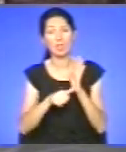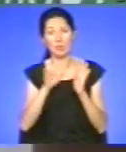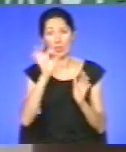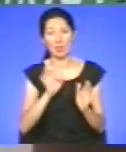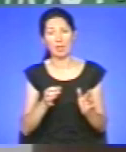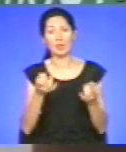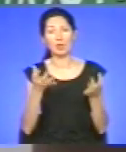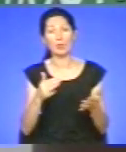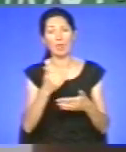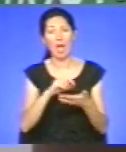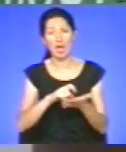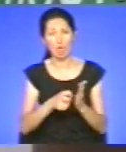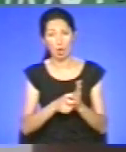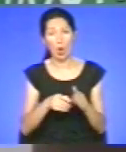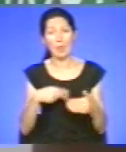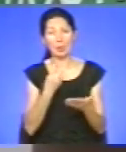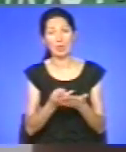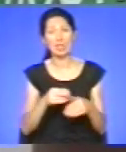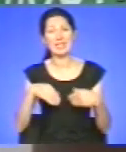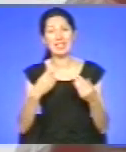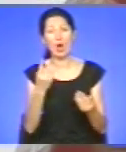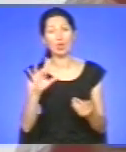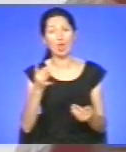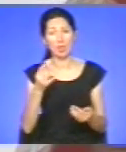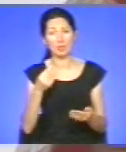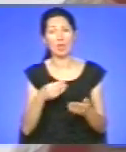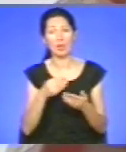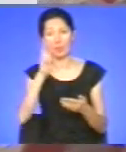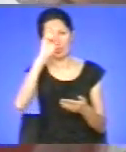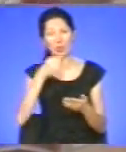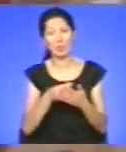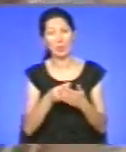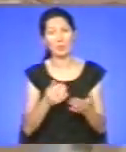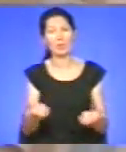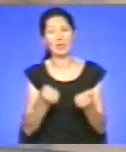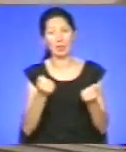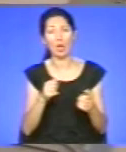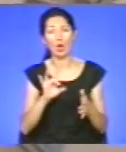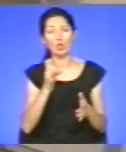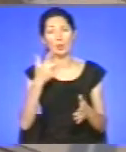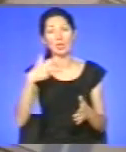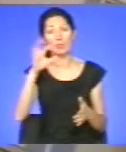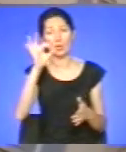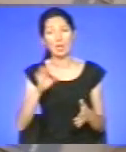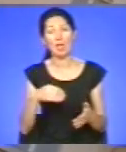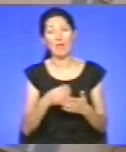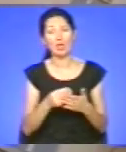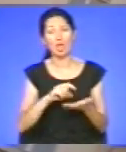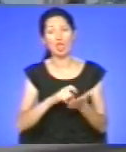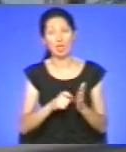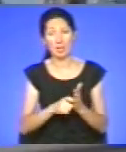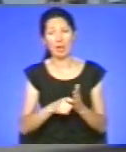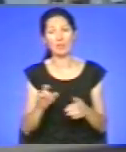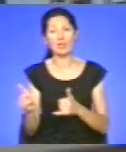передбачає надання одноразової державної фінансової підтримки у розмірі 30% вартості житла. Забезпечення матеріальних